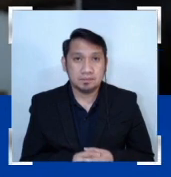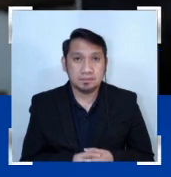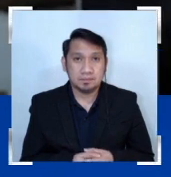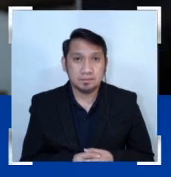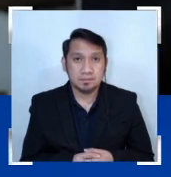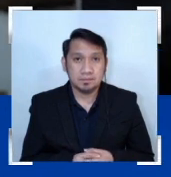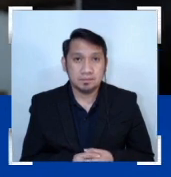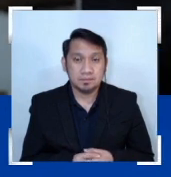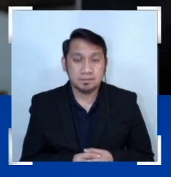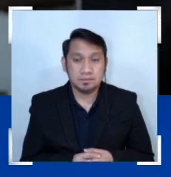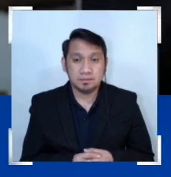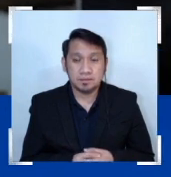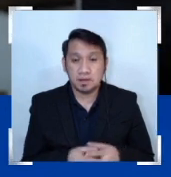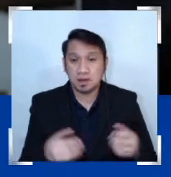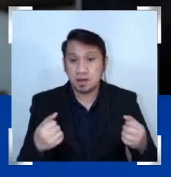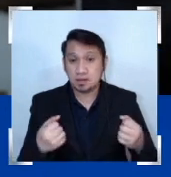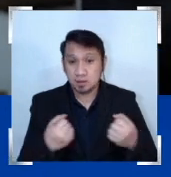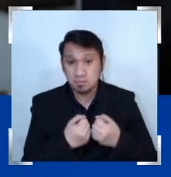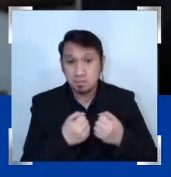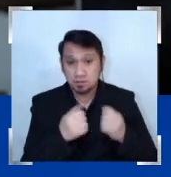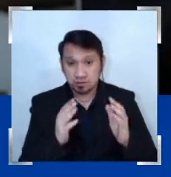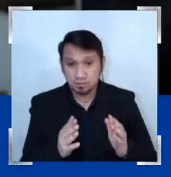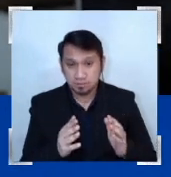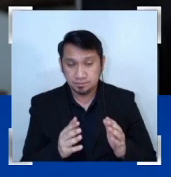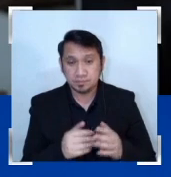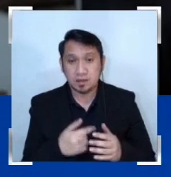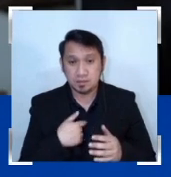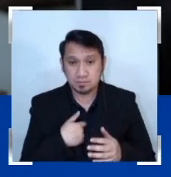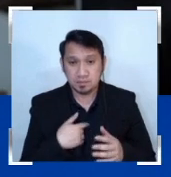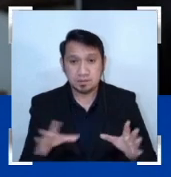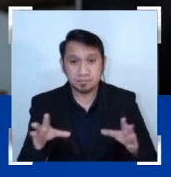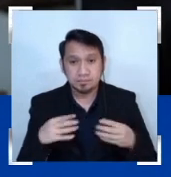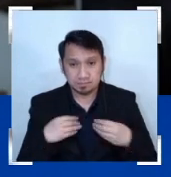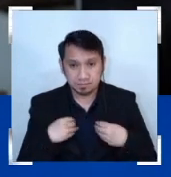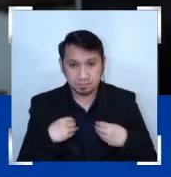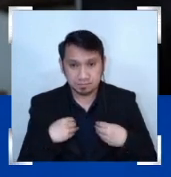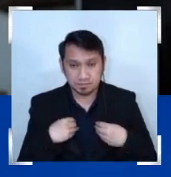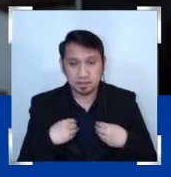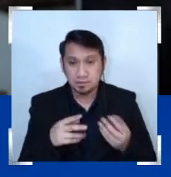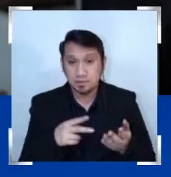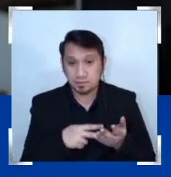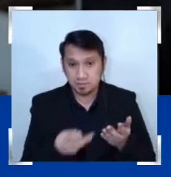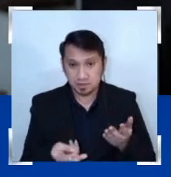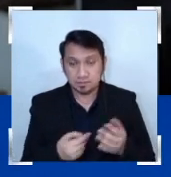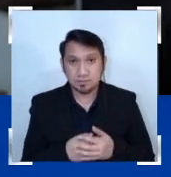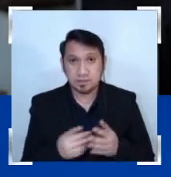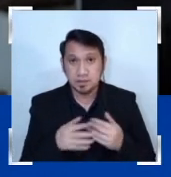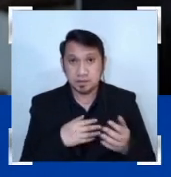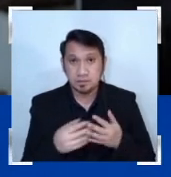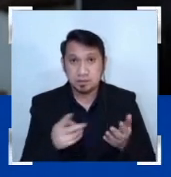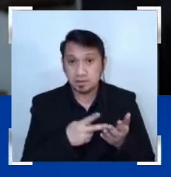Bilang isang boxer at atleta, marunong akong tumanggap ng pagkatalo. Sana lang kahit talo ako sa laban na